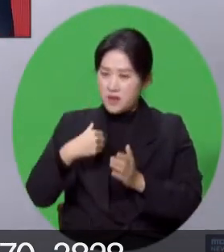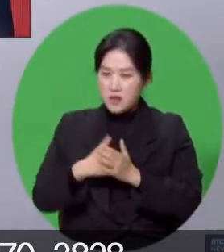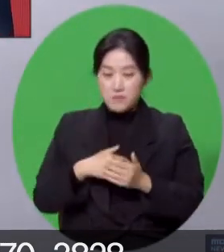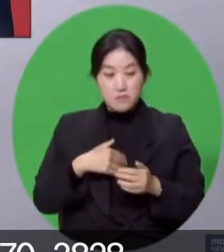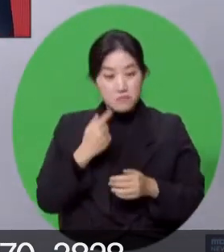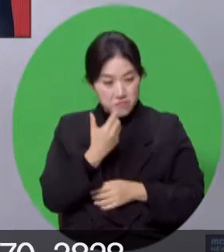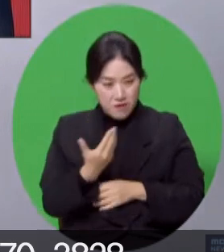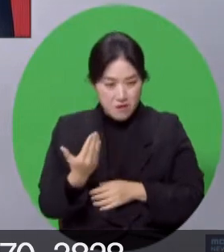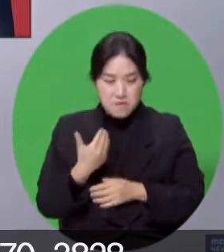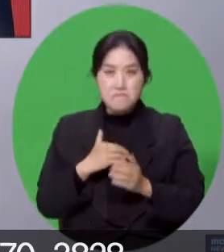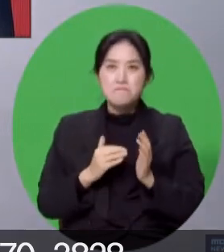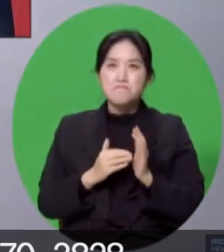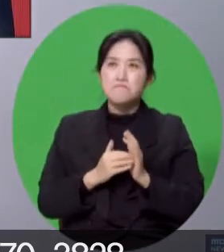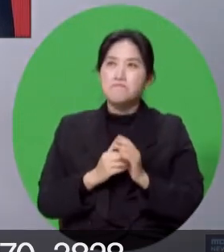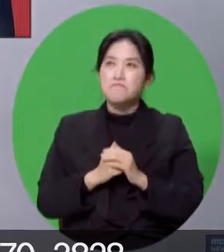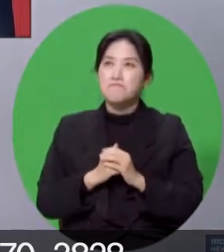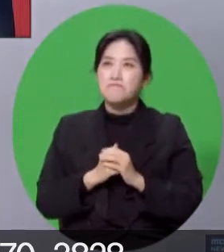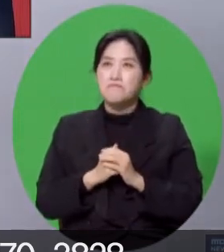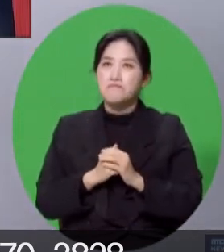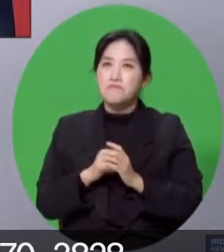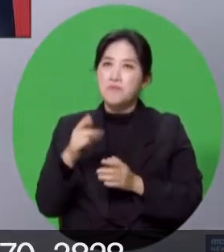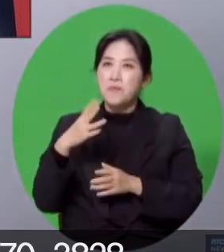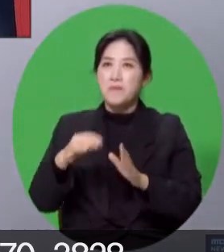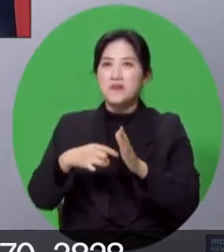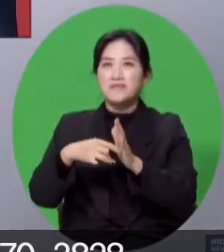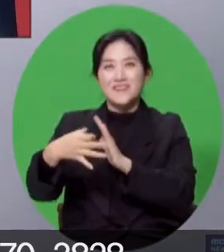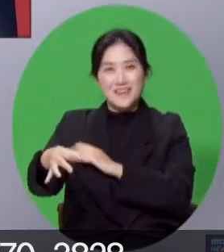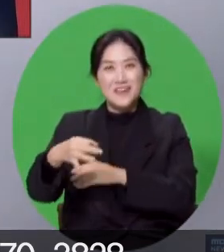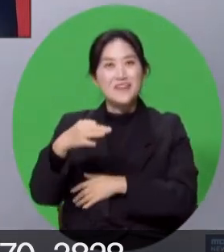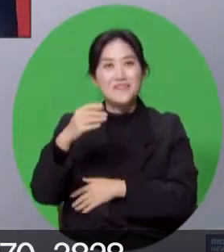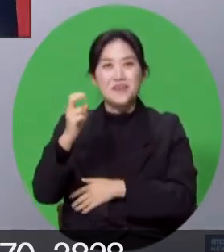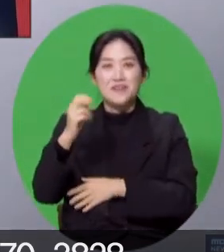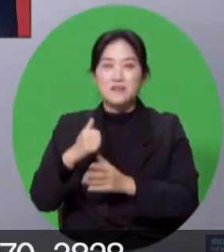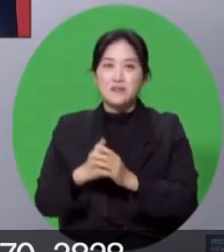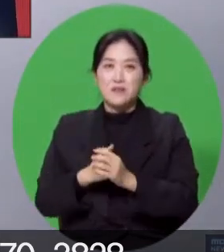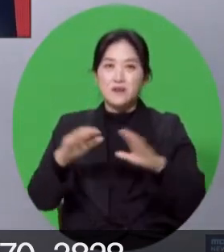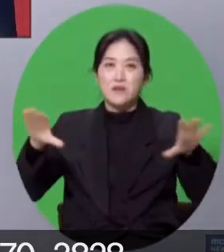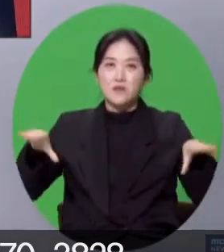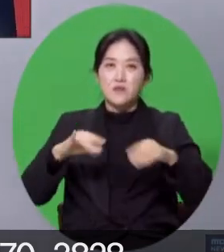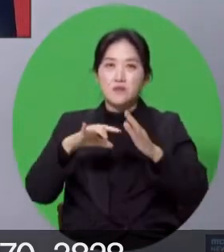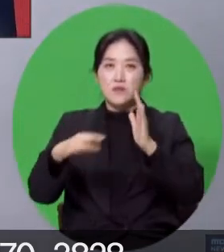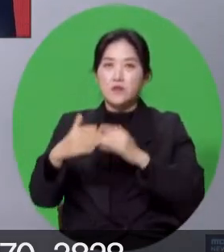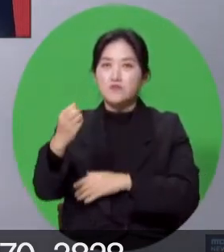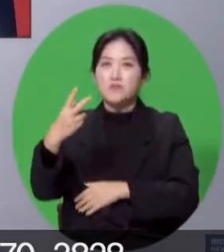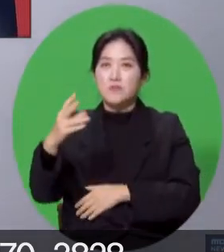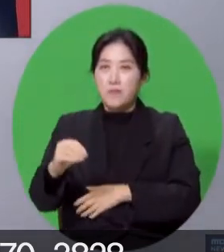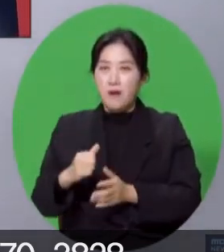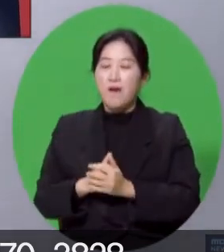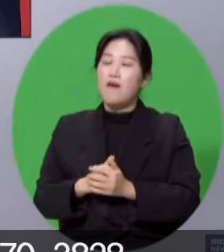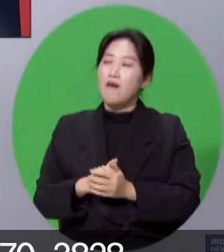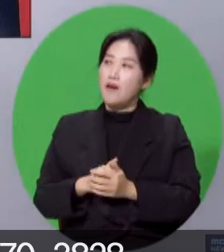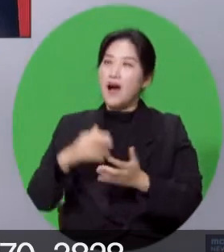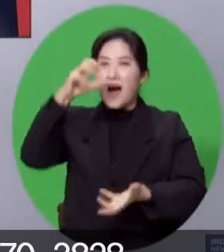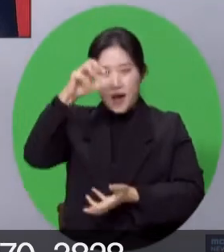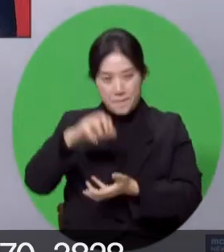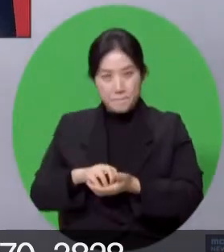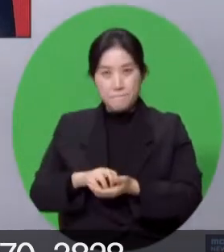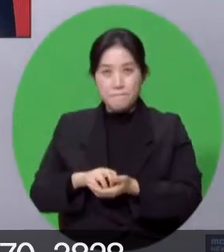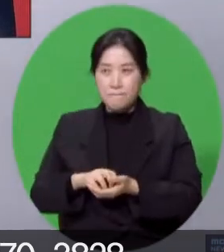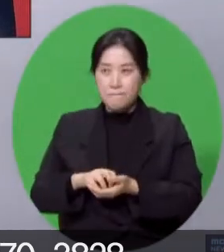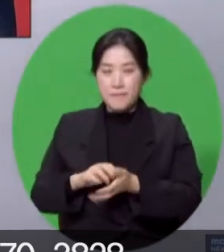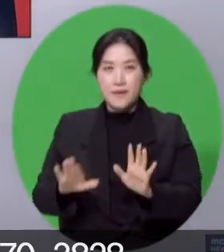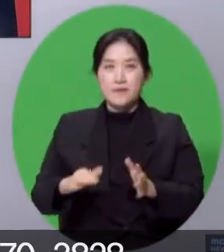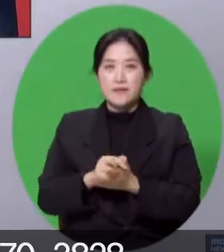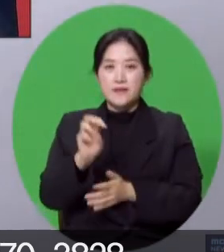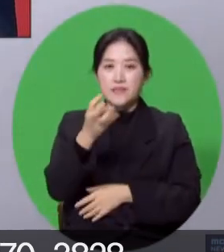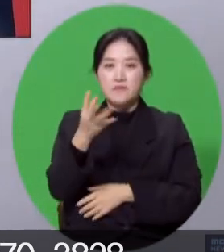알아보니까 한 몇백만 원 내는 것 같은데요. 종부세 92만 원 내셨어요? 92만 원 내는, 아니, 다 합쳐갖고. 30억